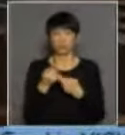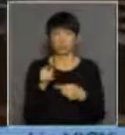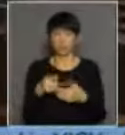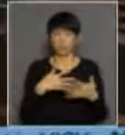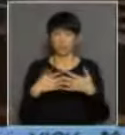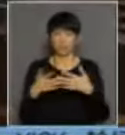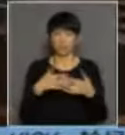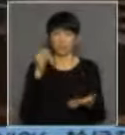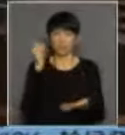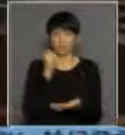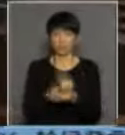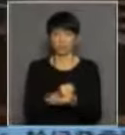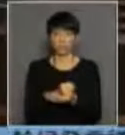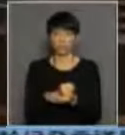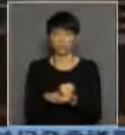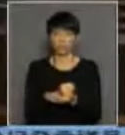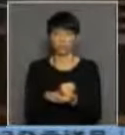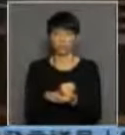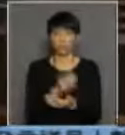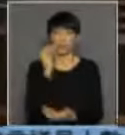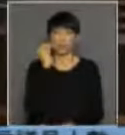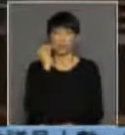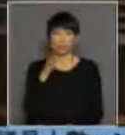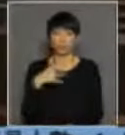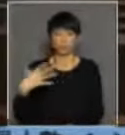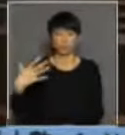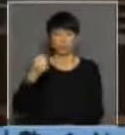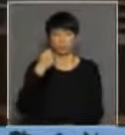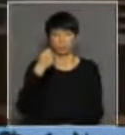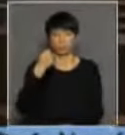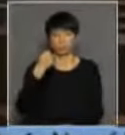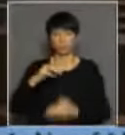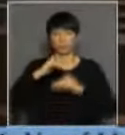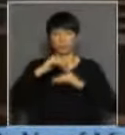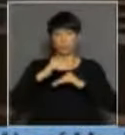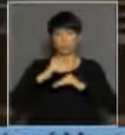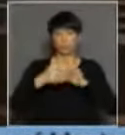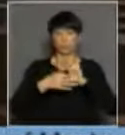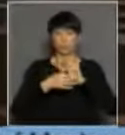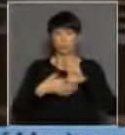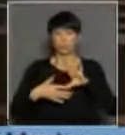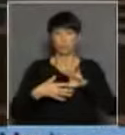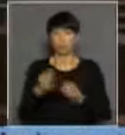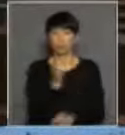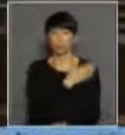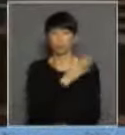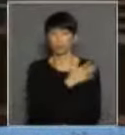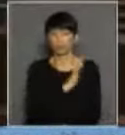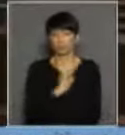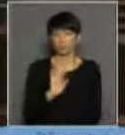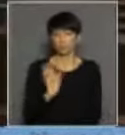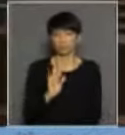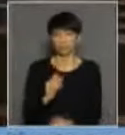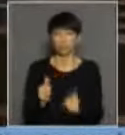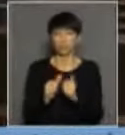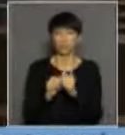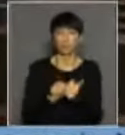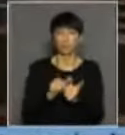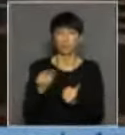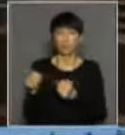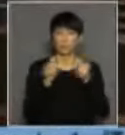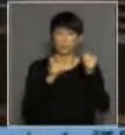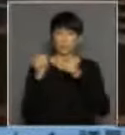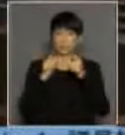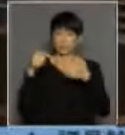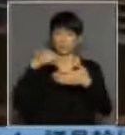在發牌事上，那些酌情權是完全不受指南的約制，也都不需要負責，也都不能夠依賴這個指南裡面的